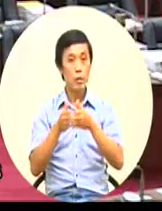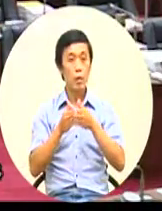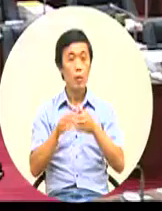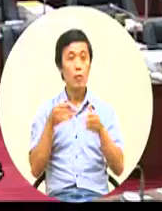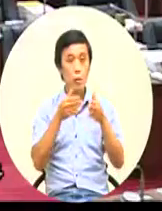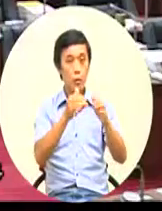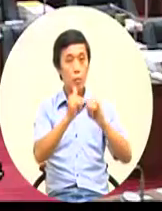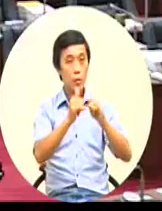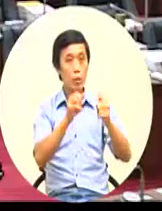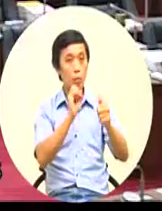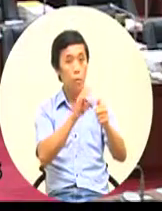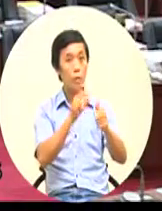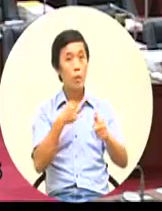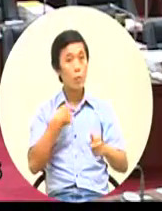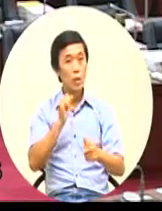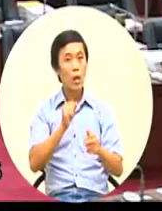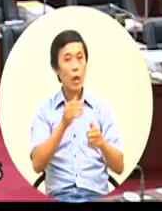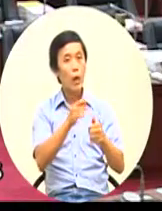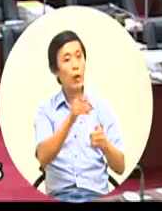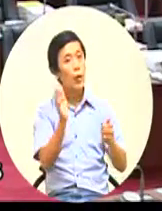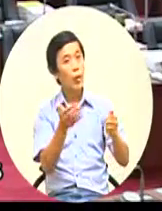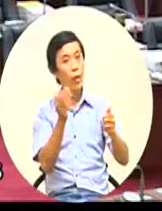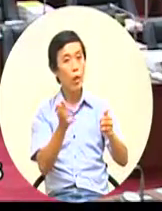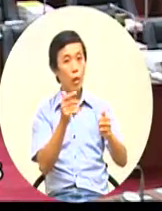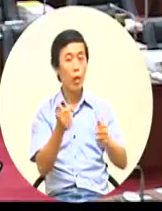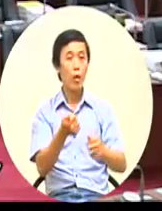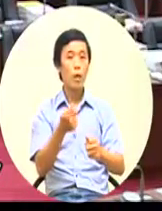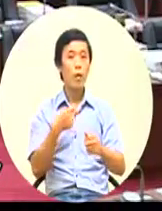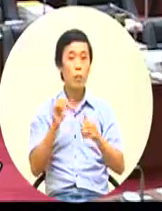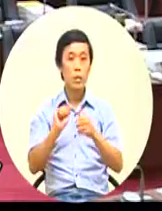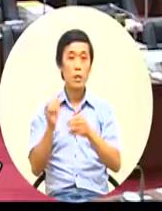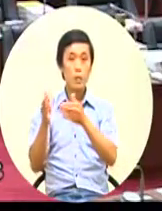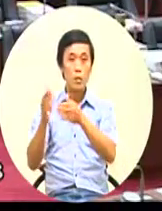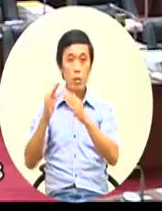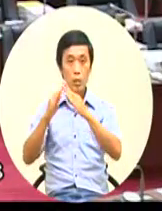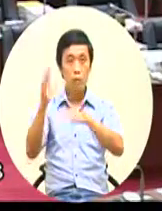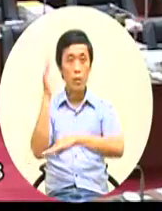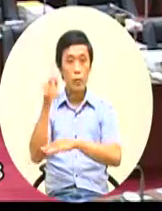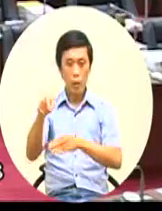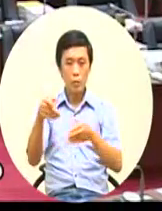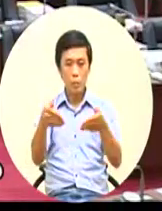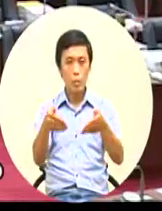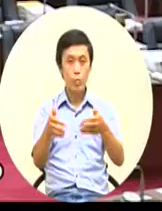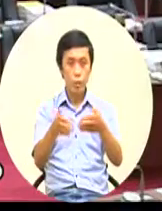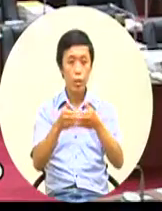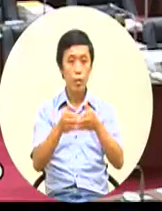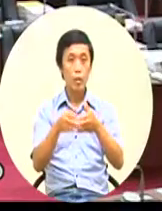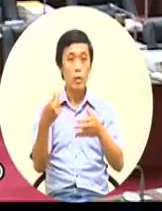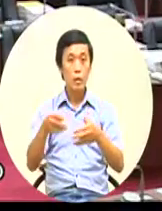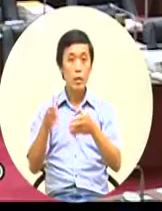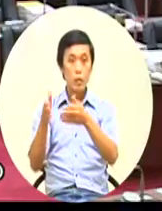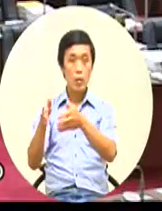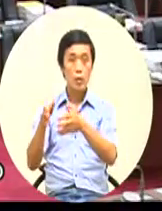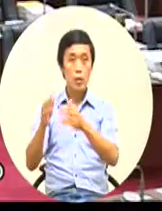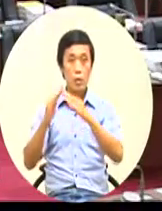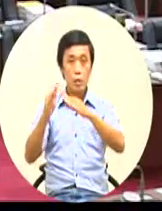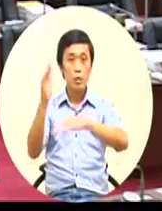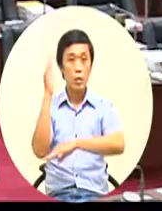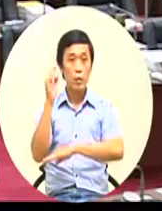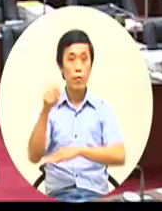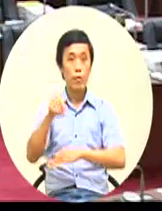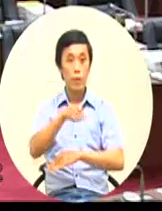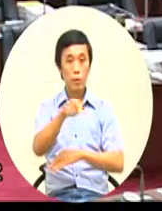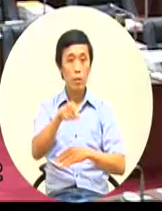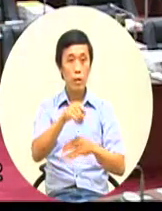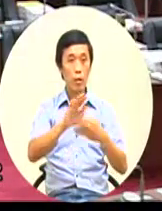们不能同时扮演讨好，不能同时要求市政府要开发。但是又要要求市政府，你旁边这个又要